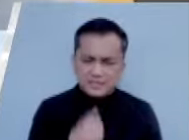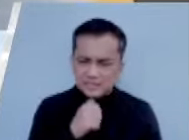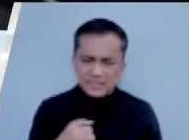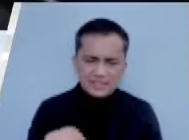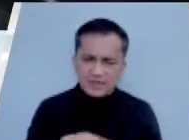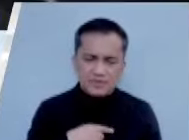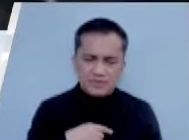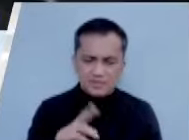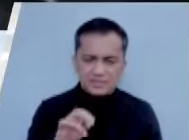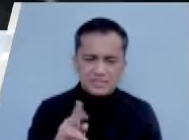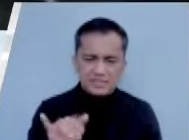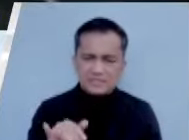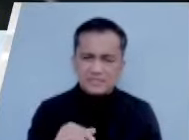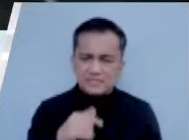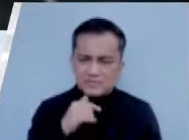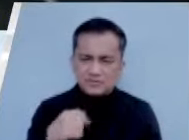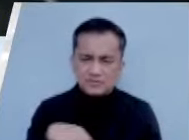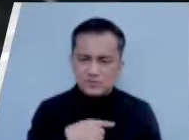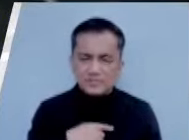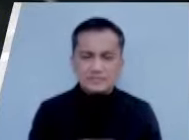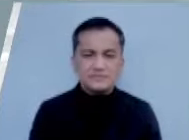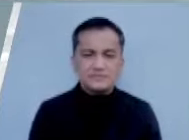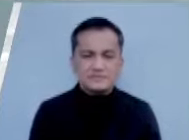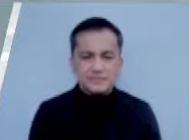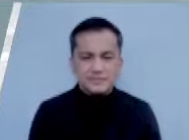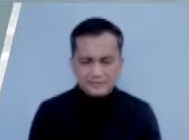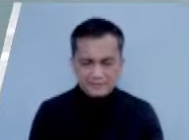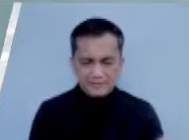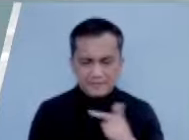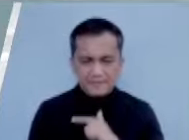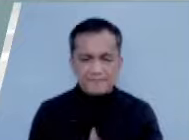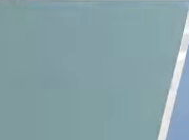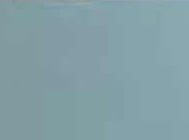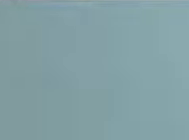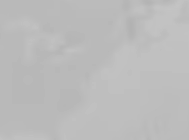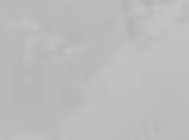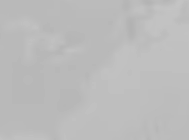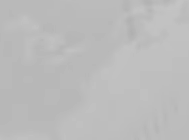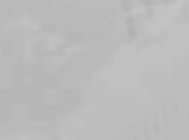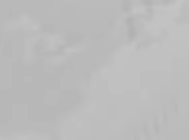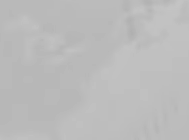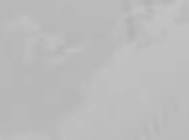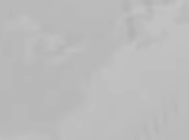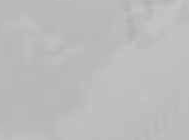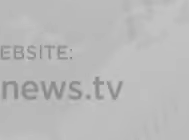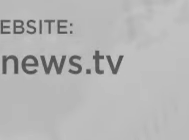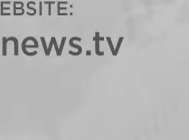we are. Nelson Canlas, updated sa Showbiz Happenings.